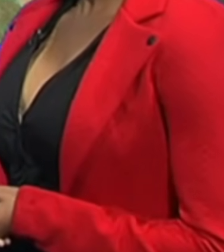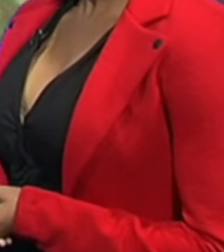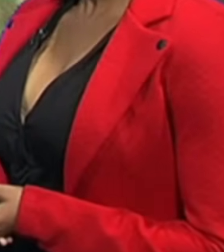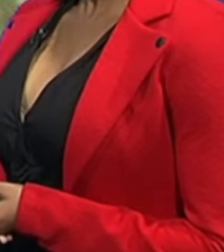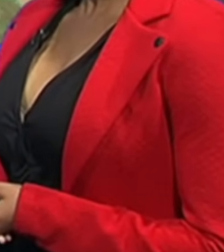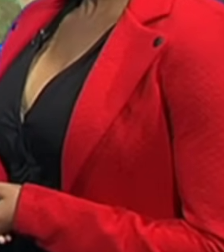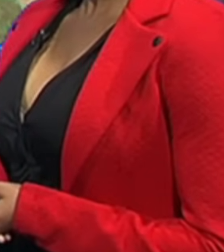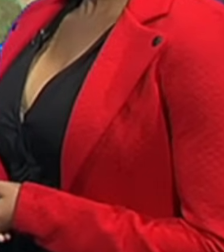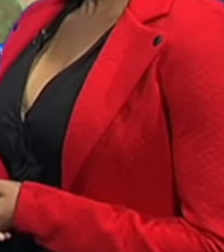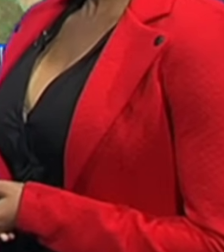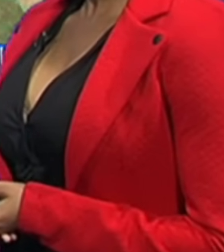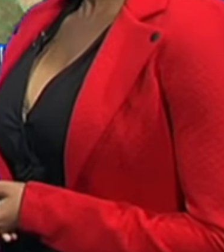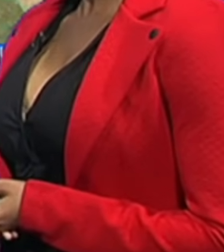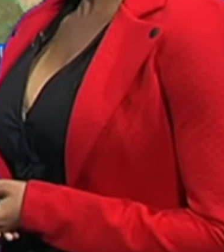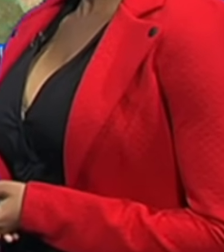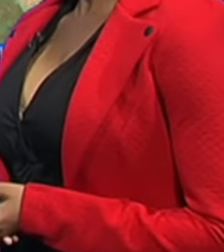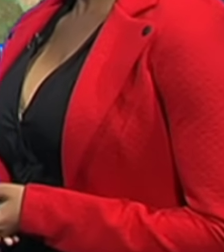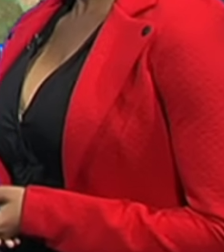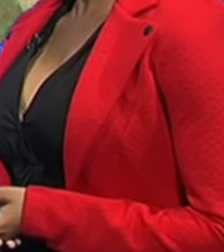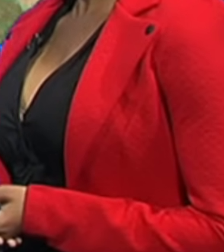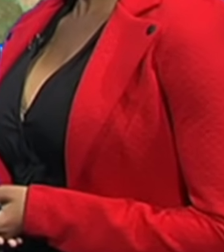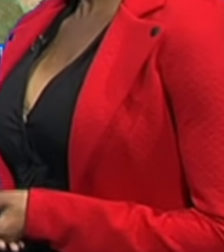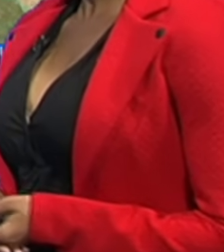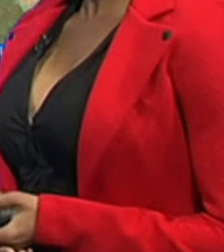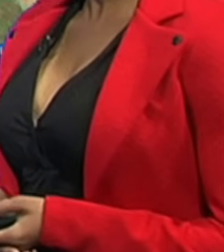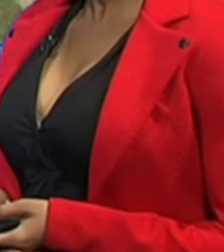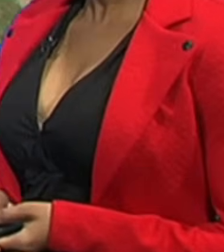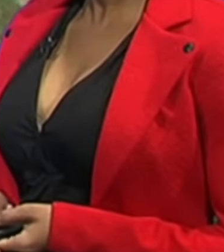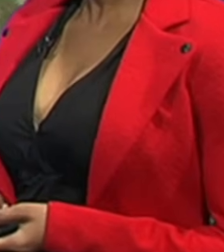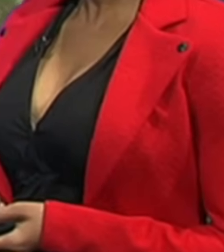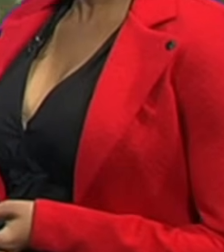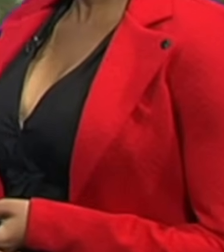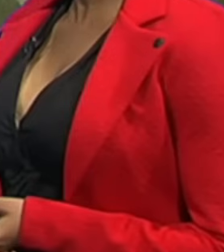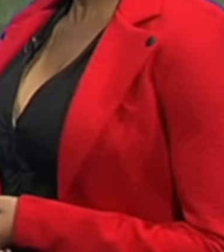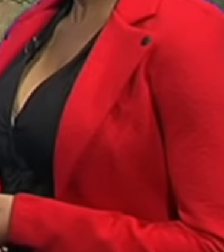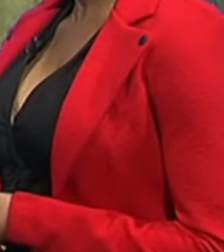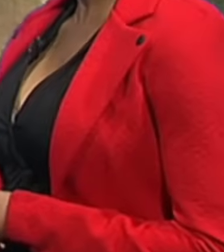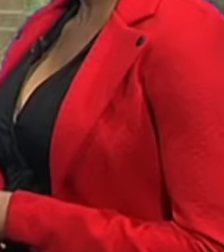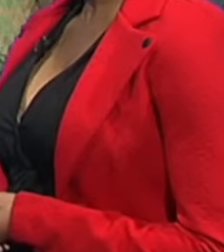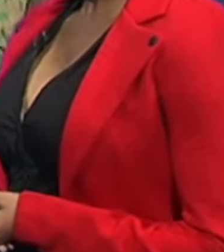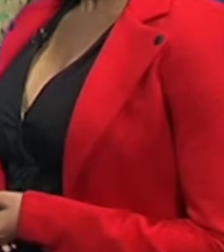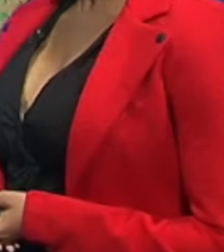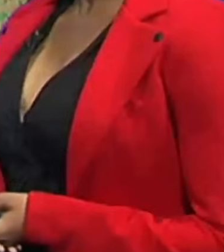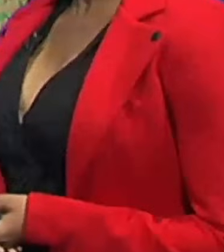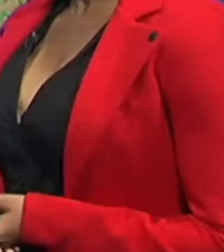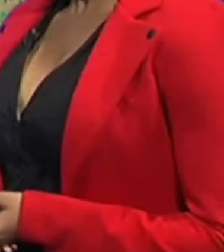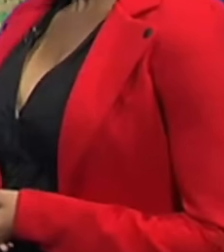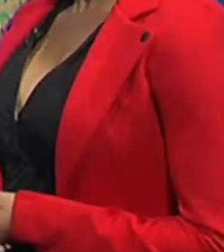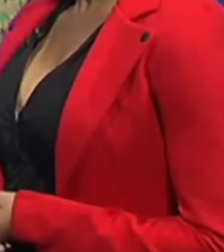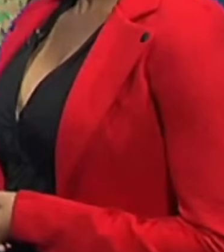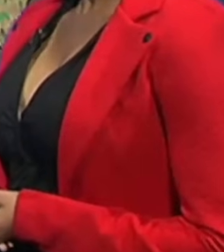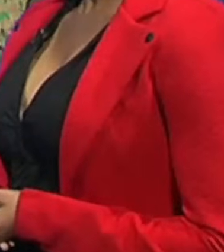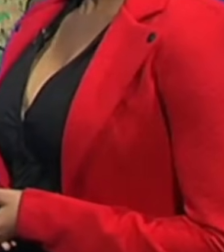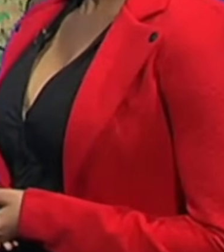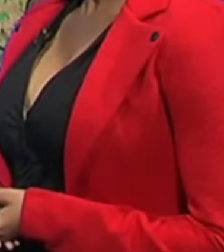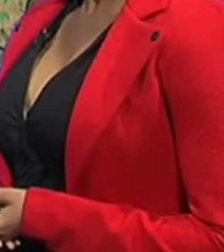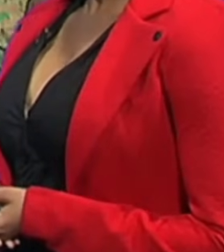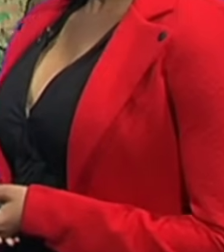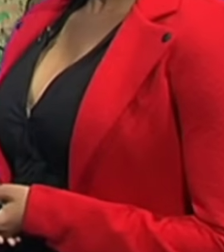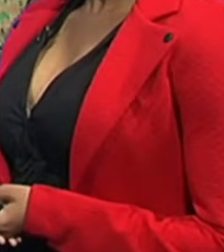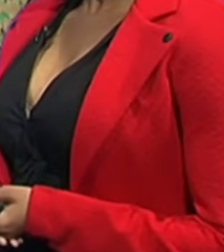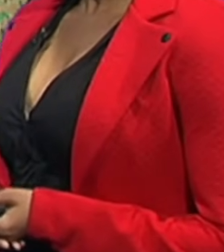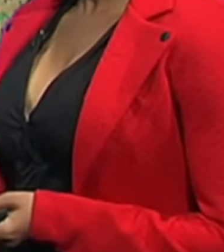16 go ya go di le 27 Mokopane ka digata di le 17 go ya go di le 28 Mpumalanga le temo province go